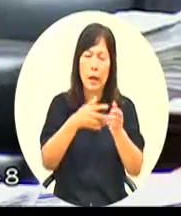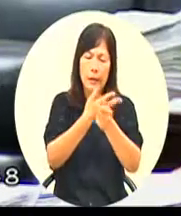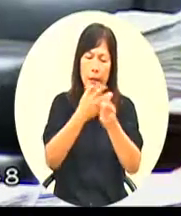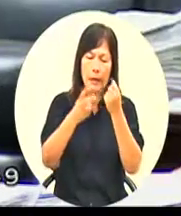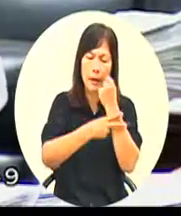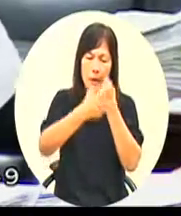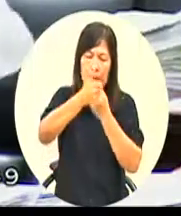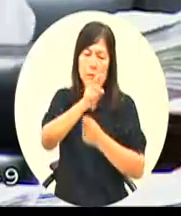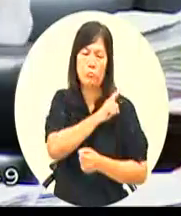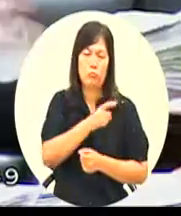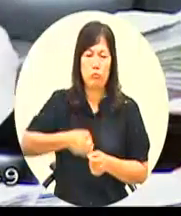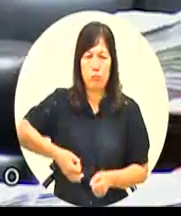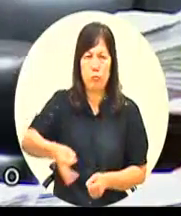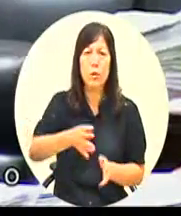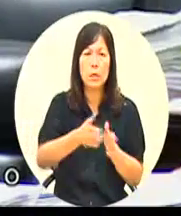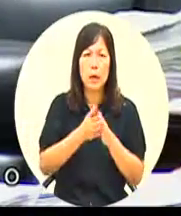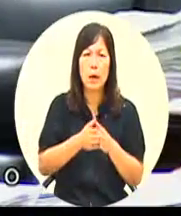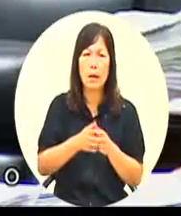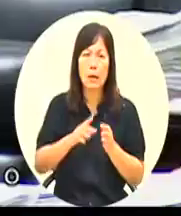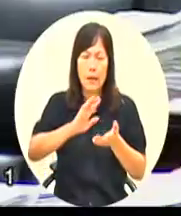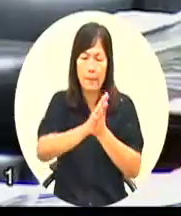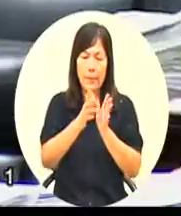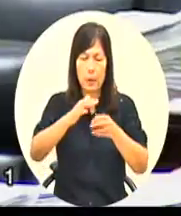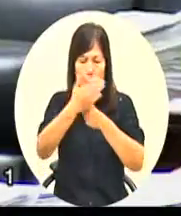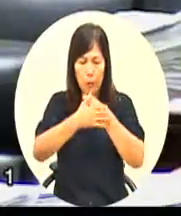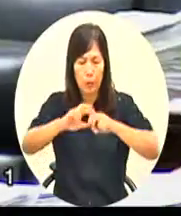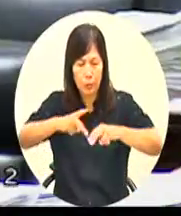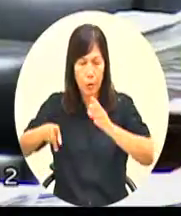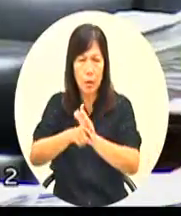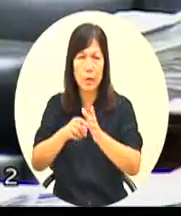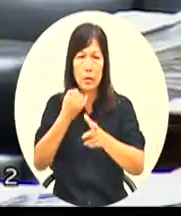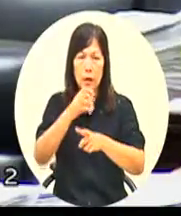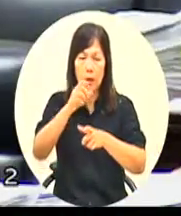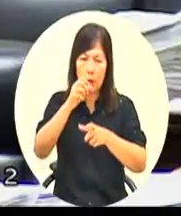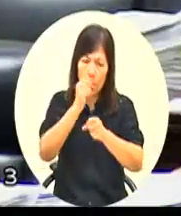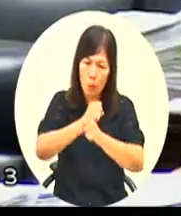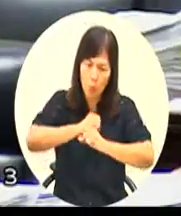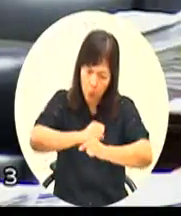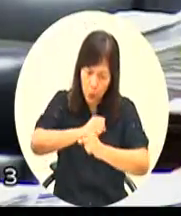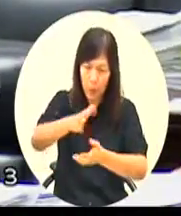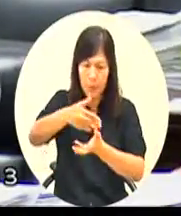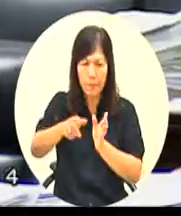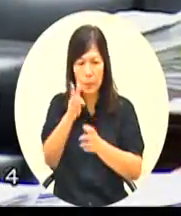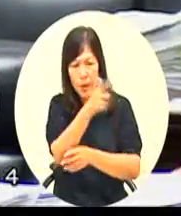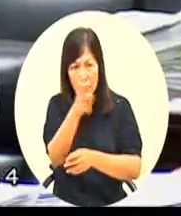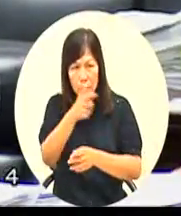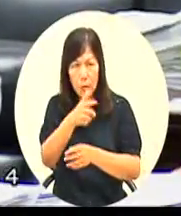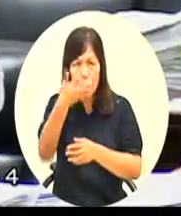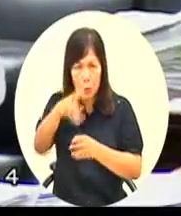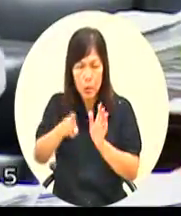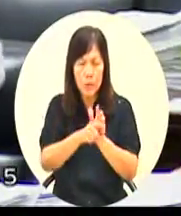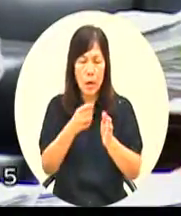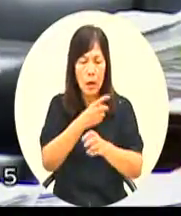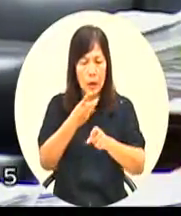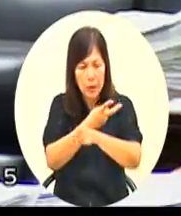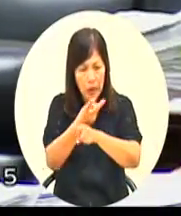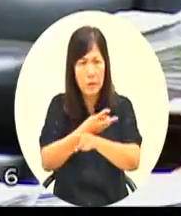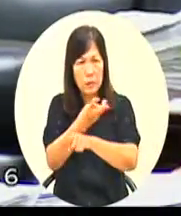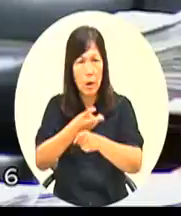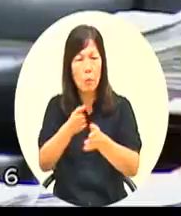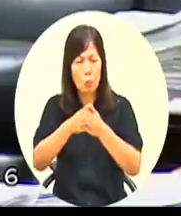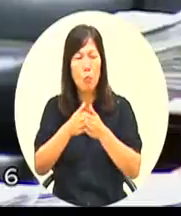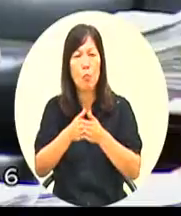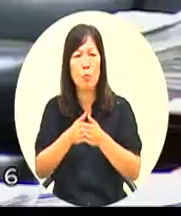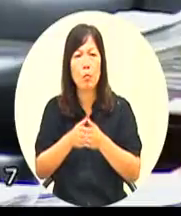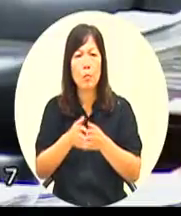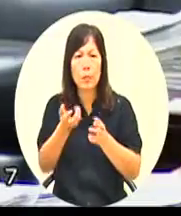来治理，然后包括维护管理，光是他这边的清扫工作，然后洒水都要洒上两三个小时哈。那刚刚我给你